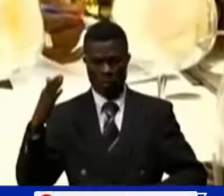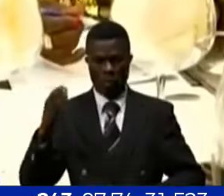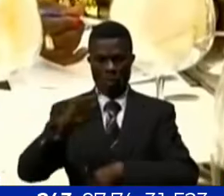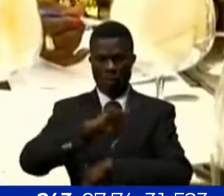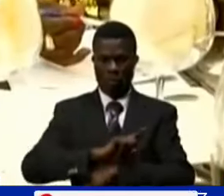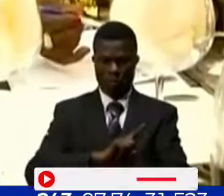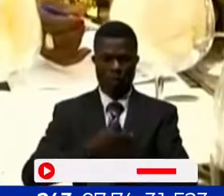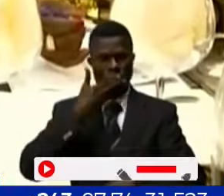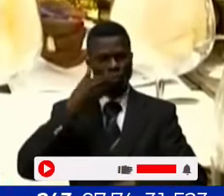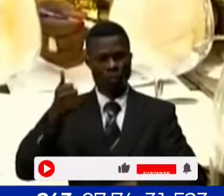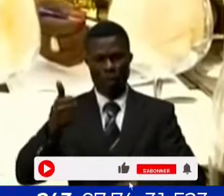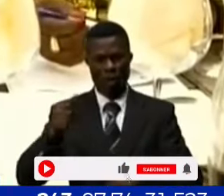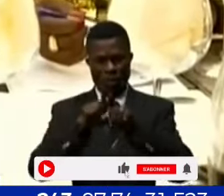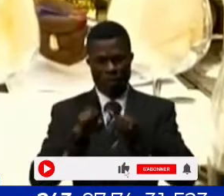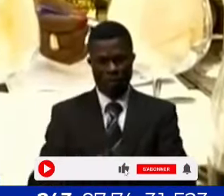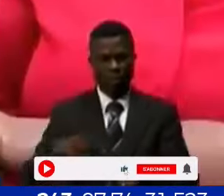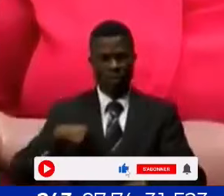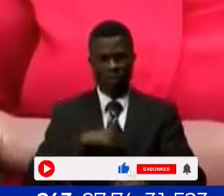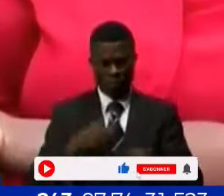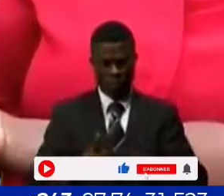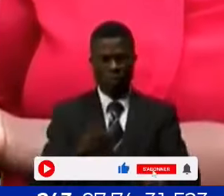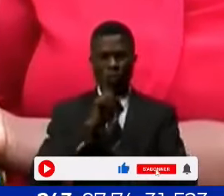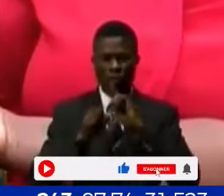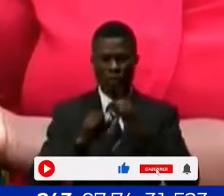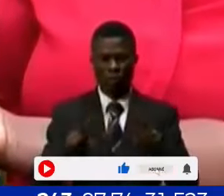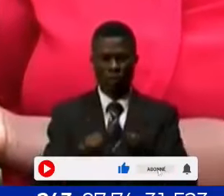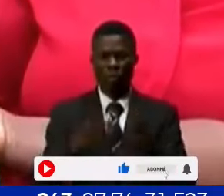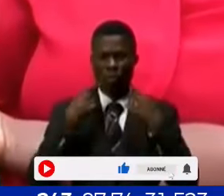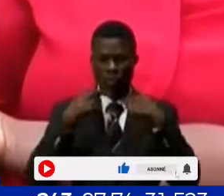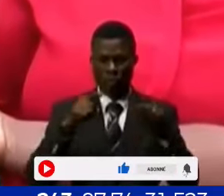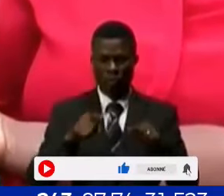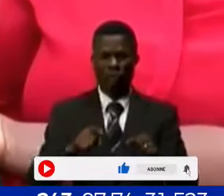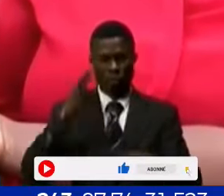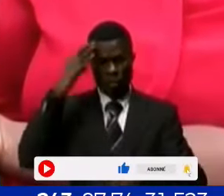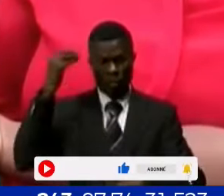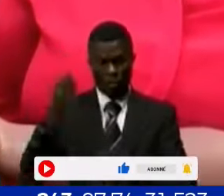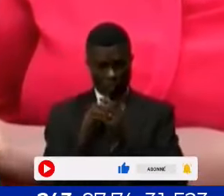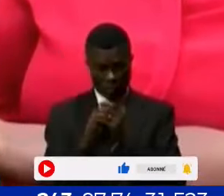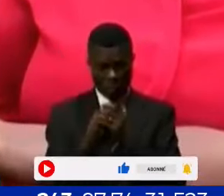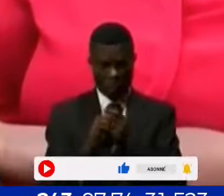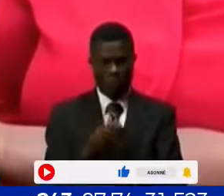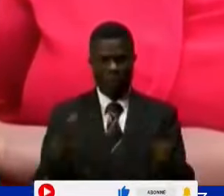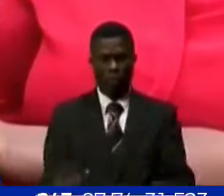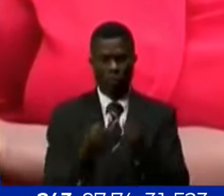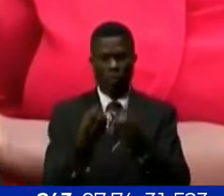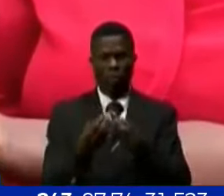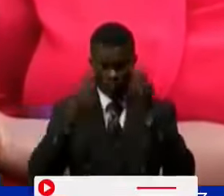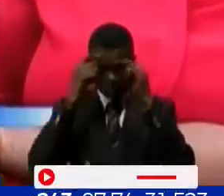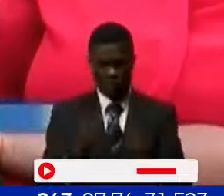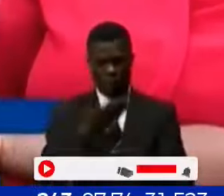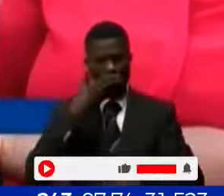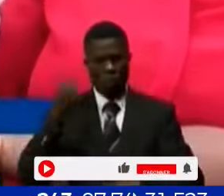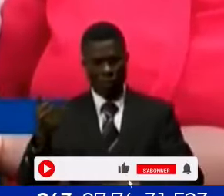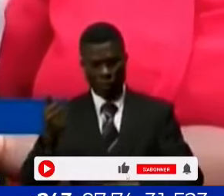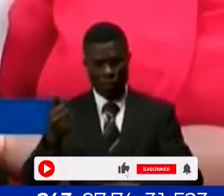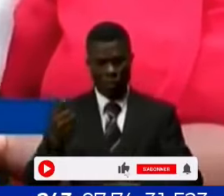journée bien enrichie et nous allons continuer à échanger comme je l'ai dit et nous espérons que d'ici va ressortir beaucoup de résolutions et